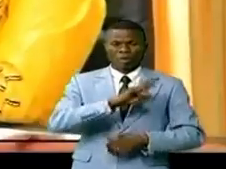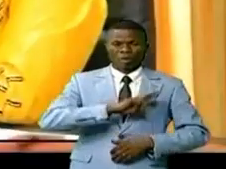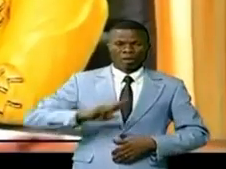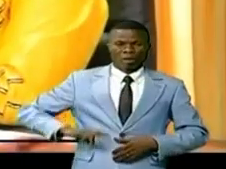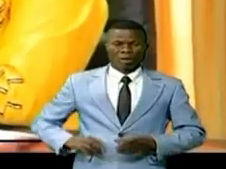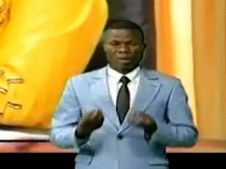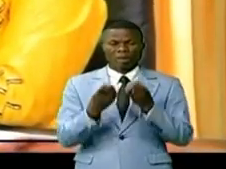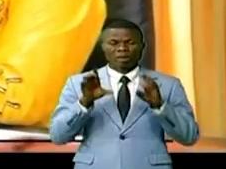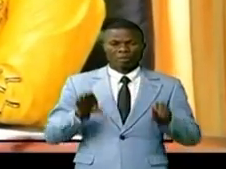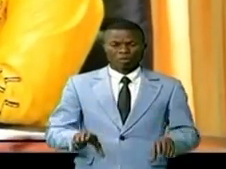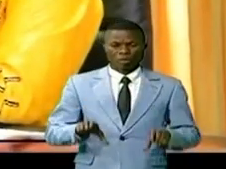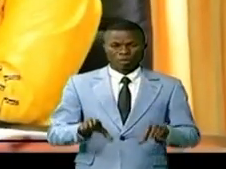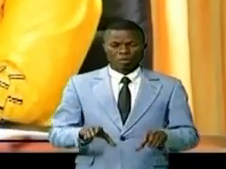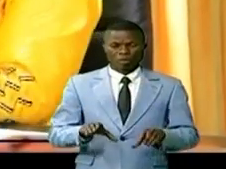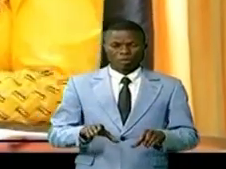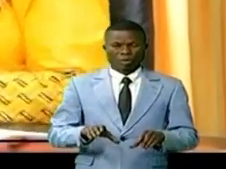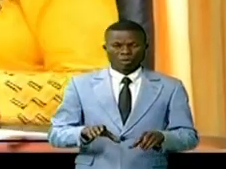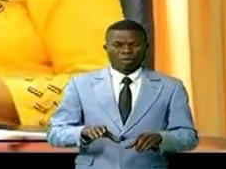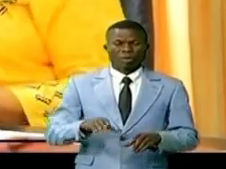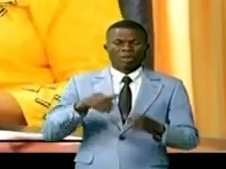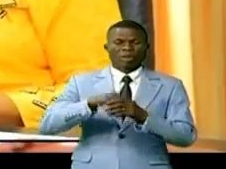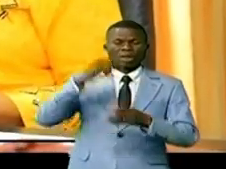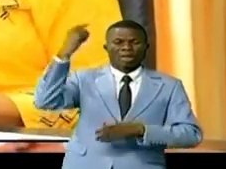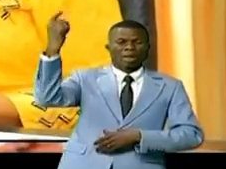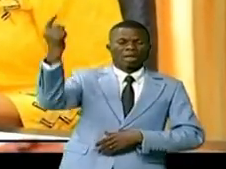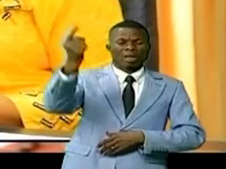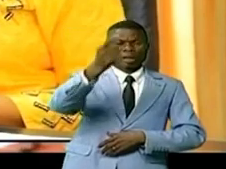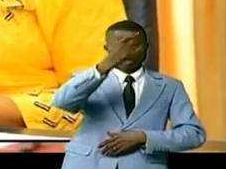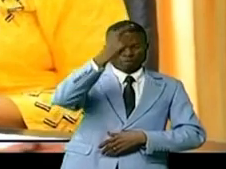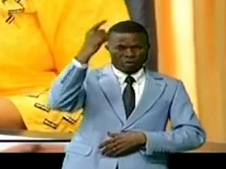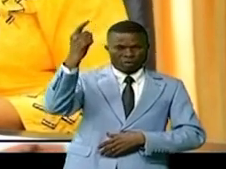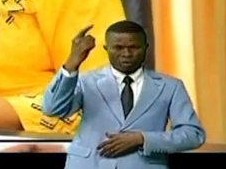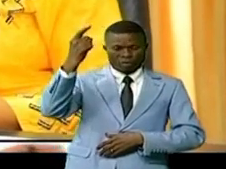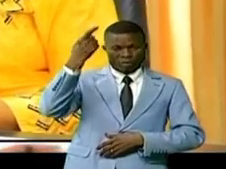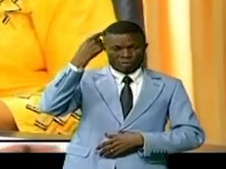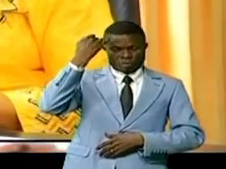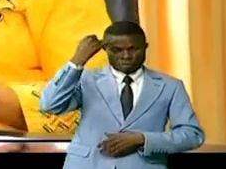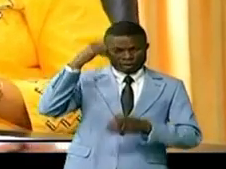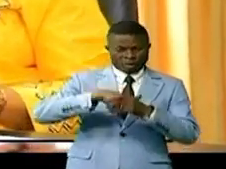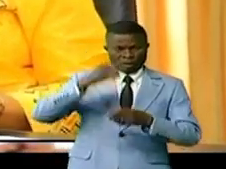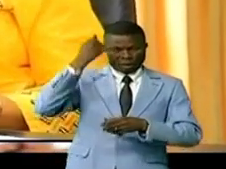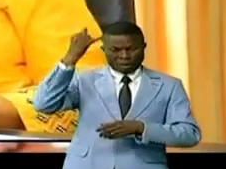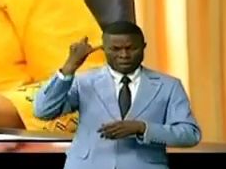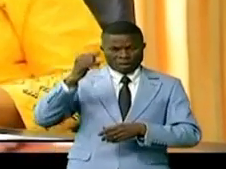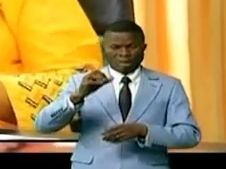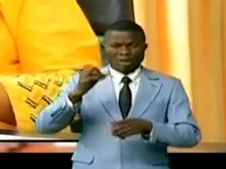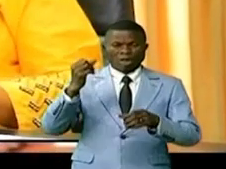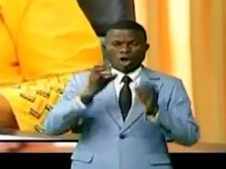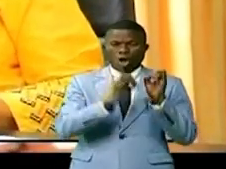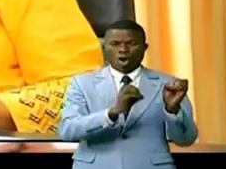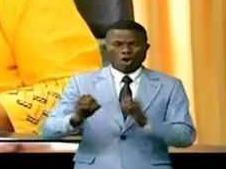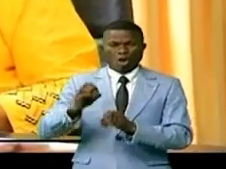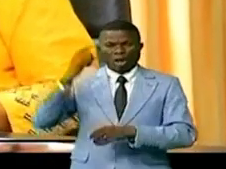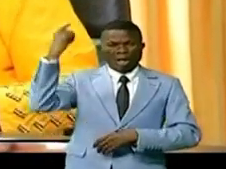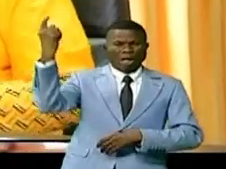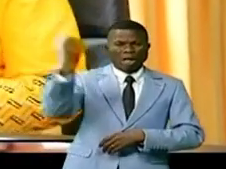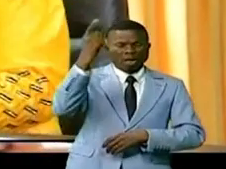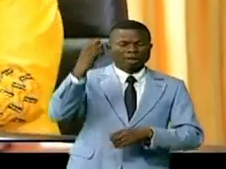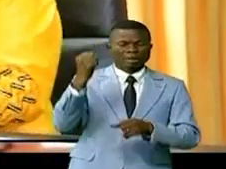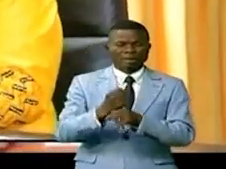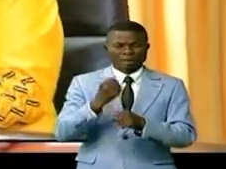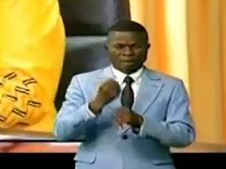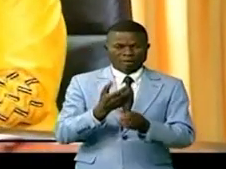démocratique du Congo au niveau international dans le cadre de l'OIT, Organisation internationale du